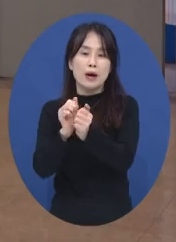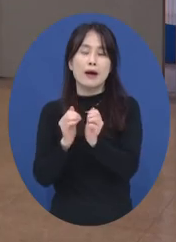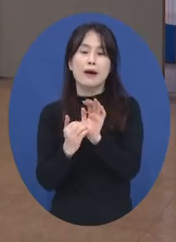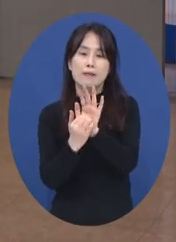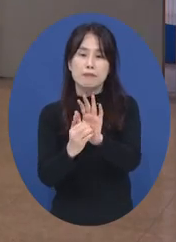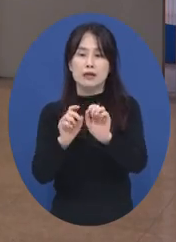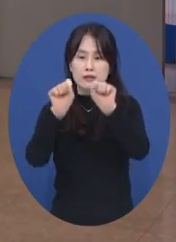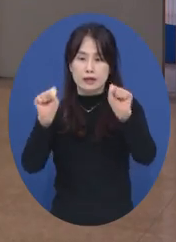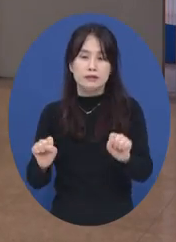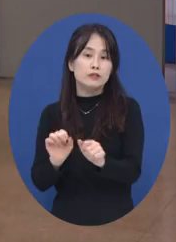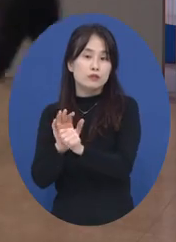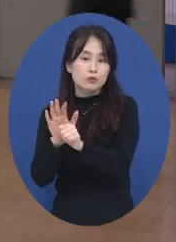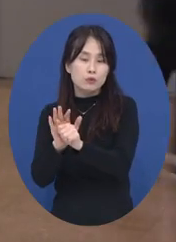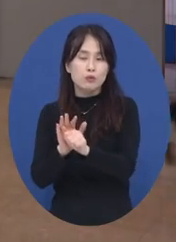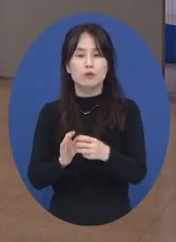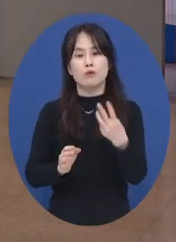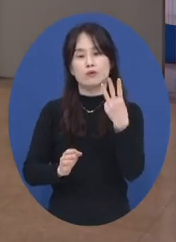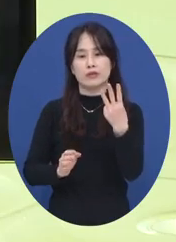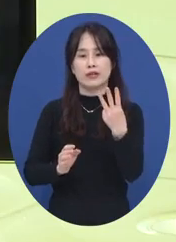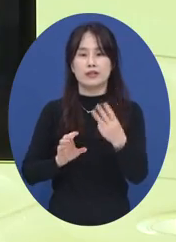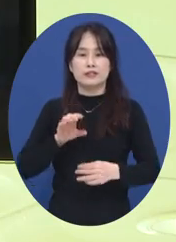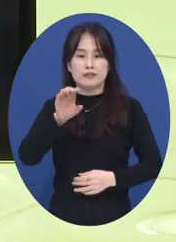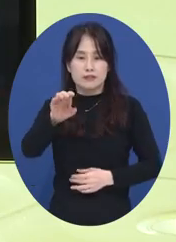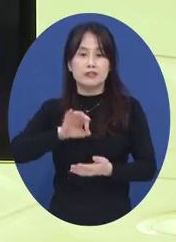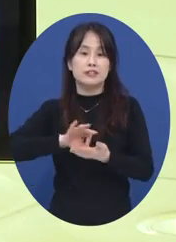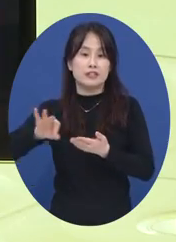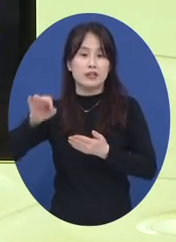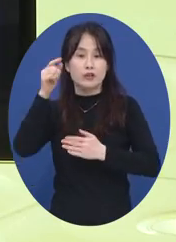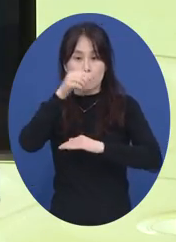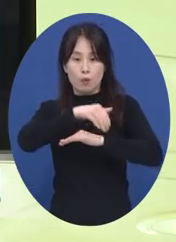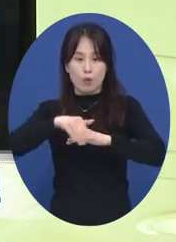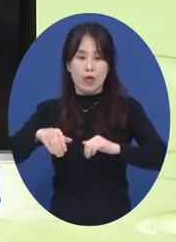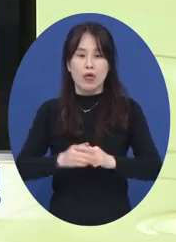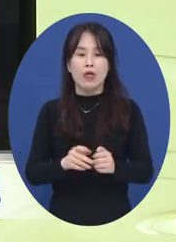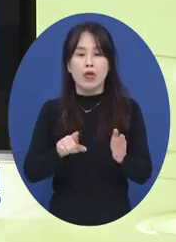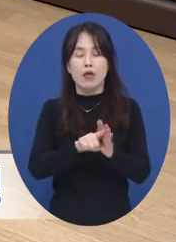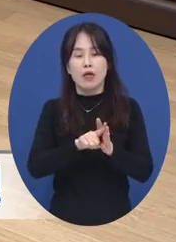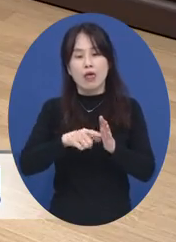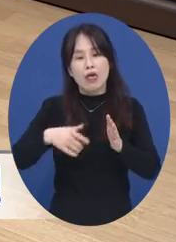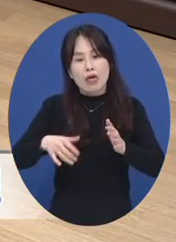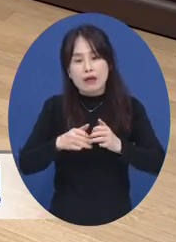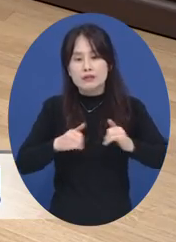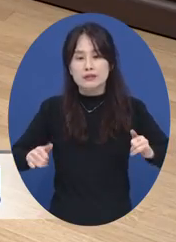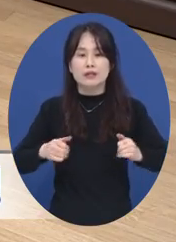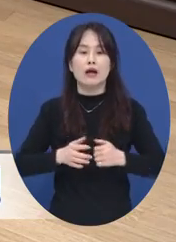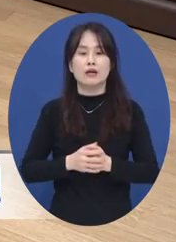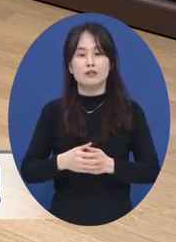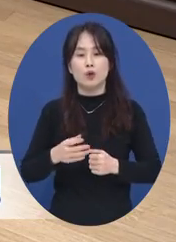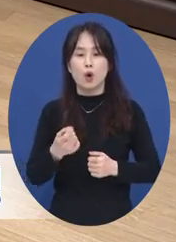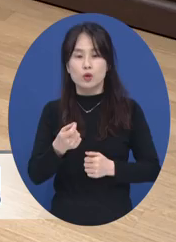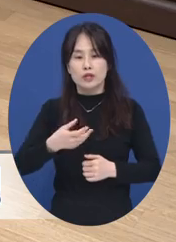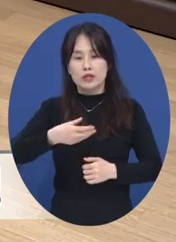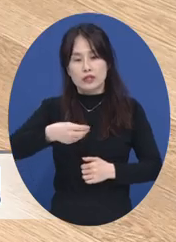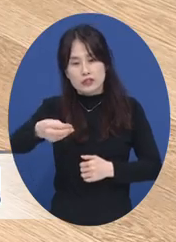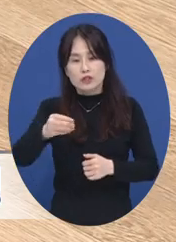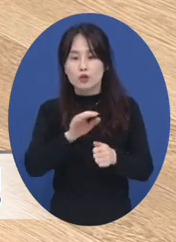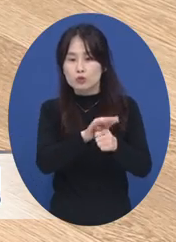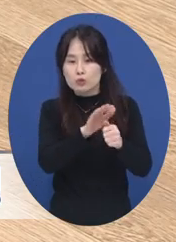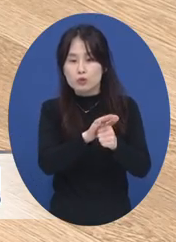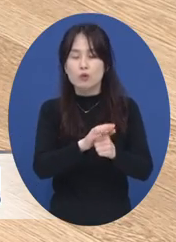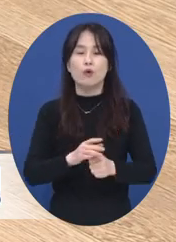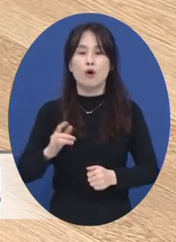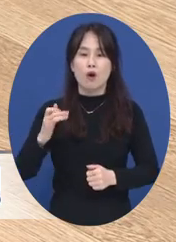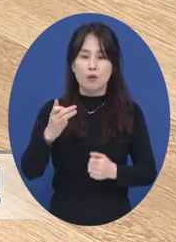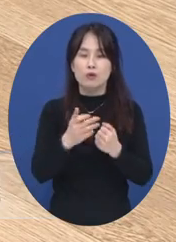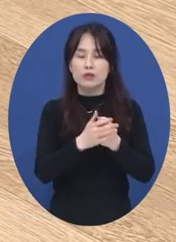감염병 대응체계 확충 등 크게 3가지 분야에 투입되고 극적 신용 자 소액 가출과 취약계층 긴급지원 등